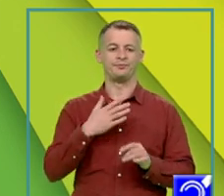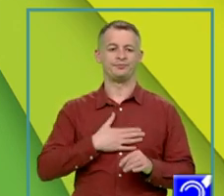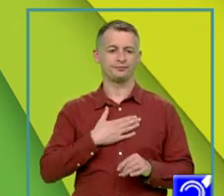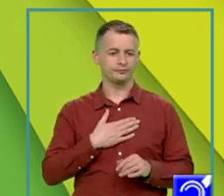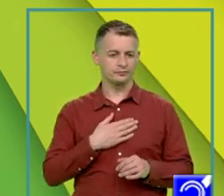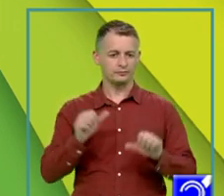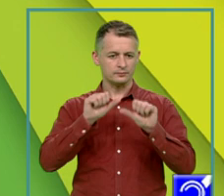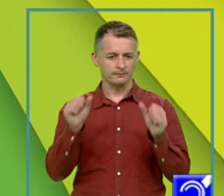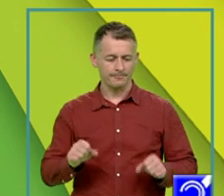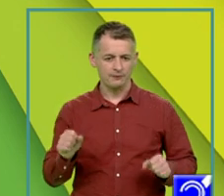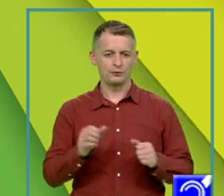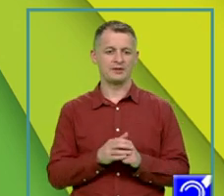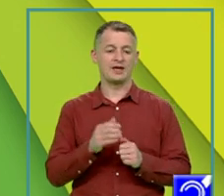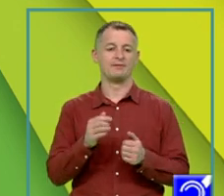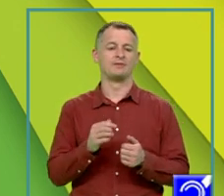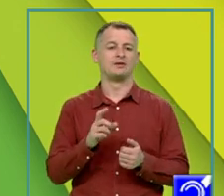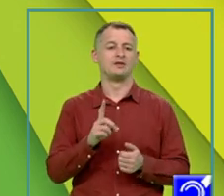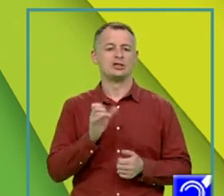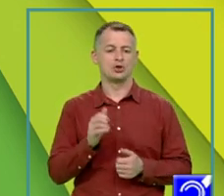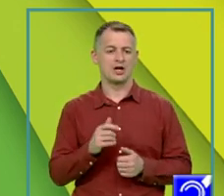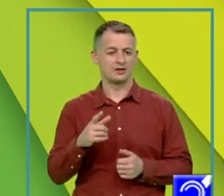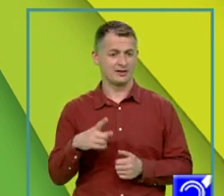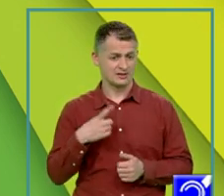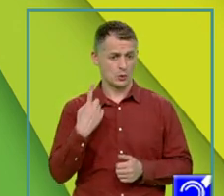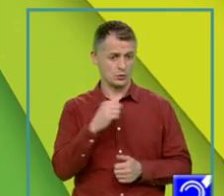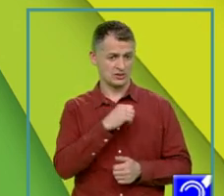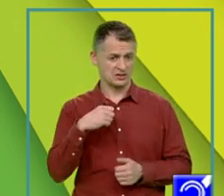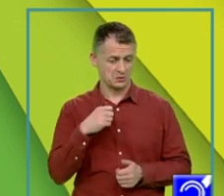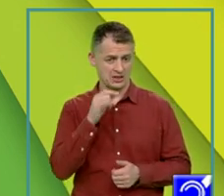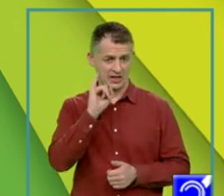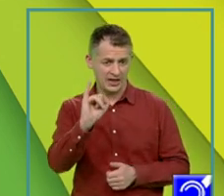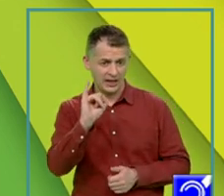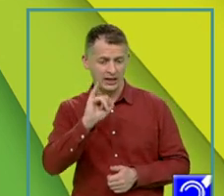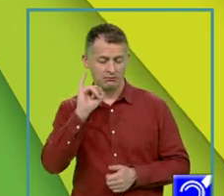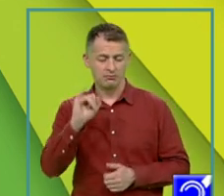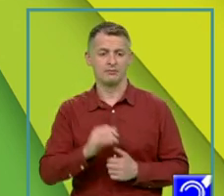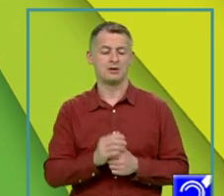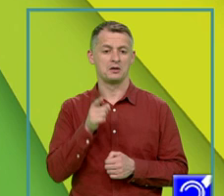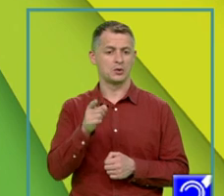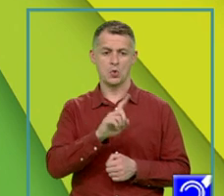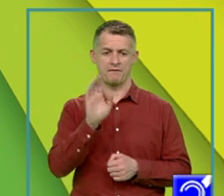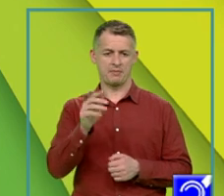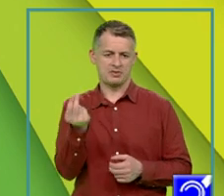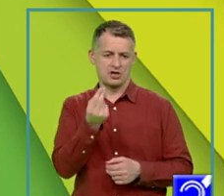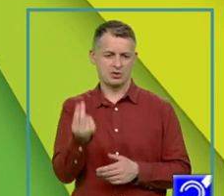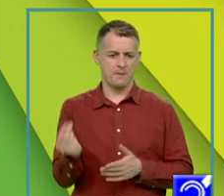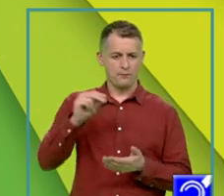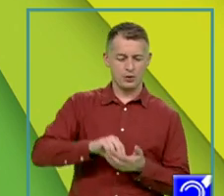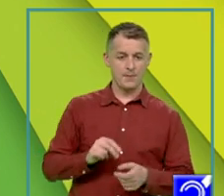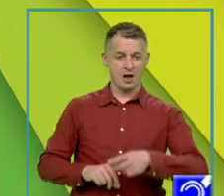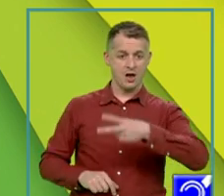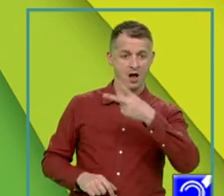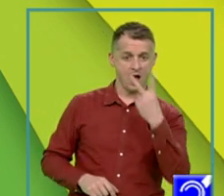infinitiv a verbului forma de dicționar a ști este cu un singur E da așa dar nu avem De ce să punem al doilea